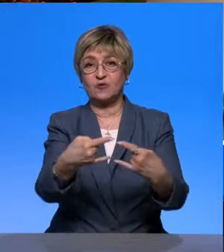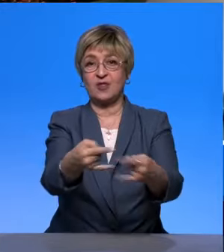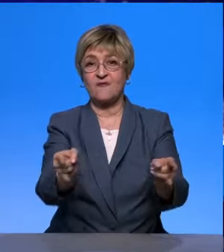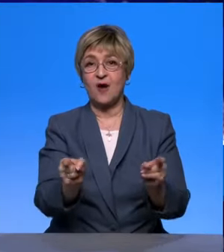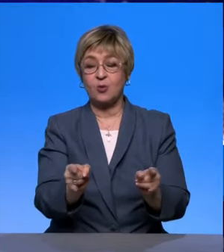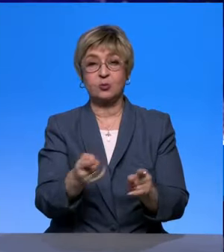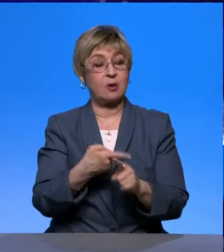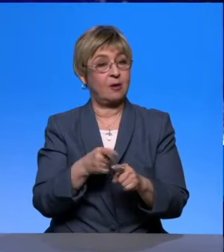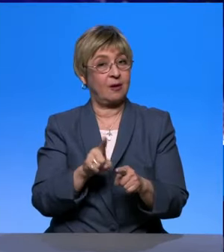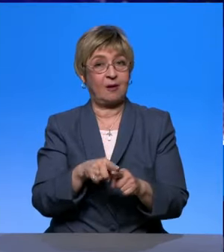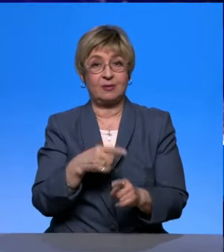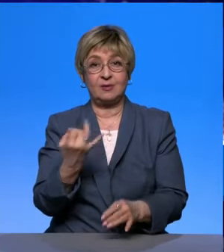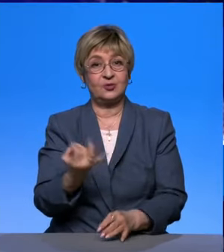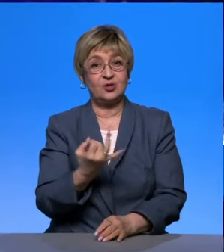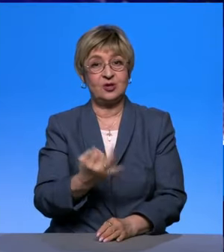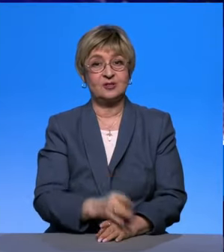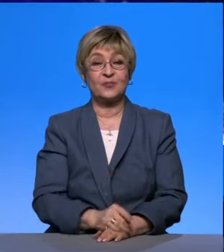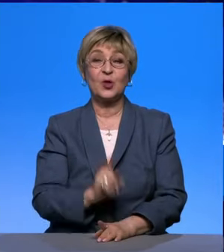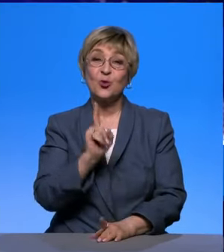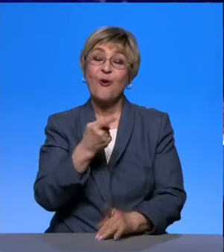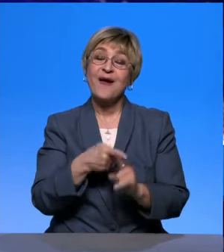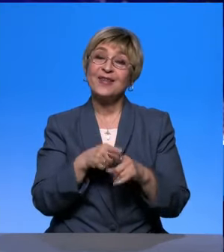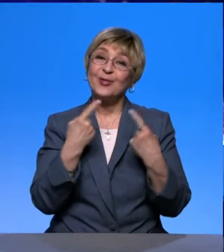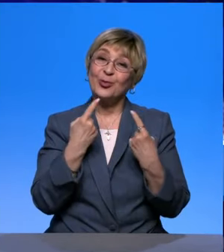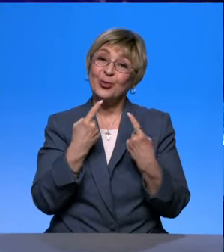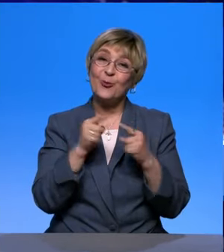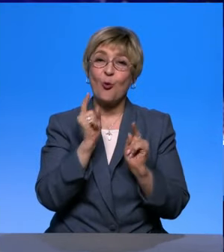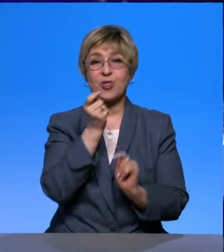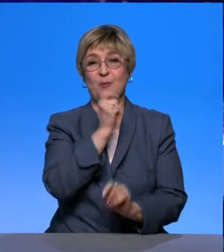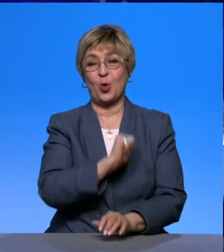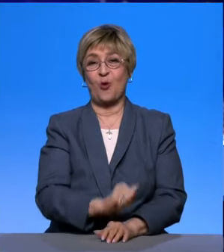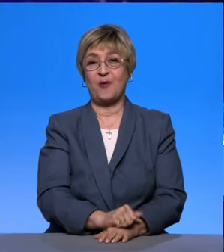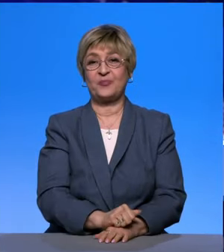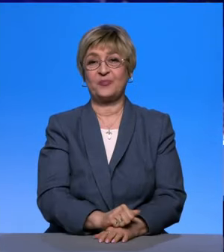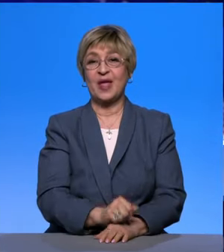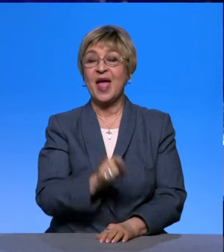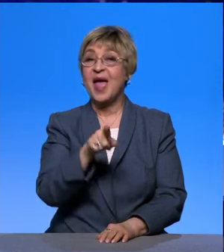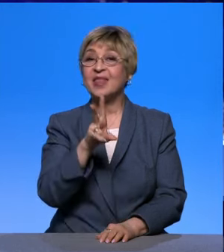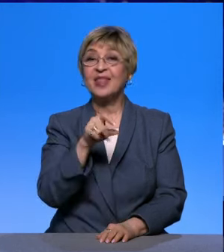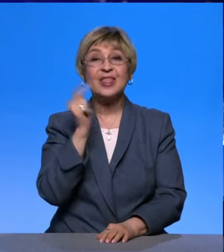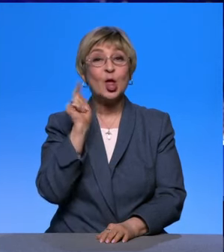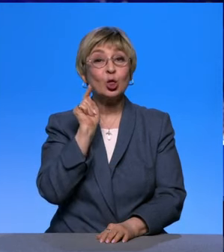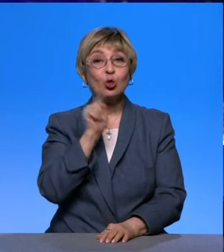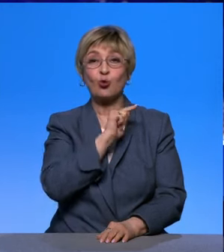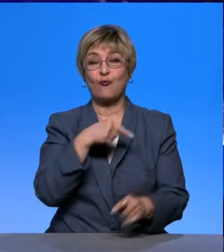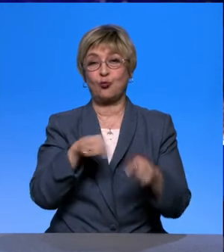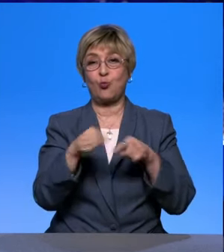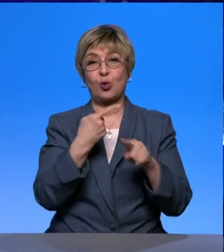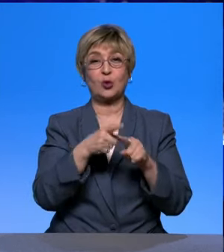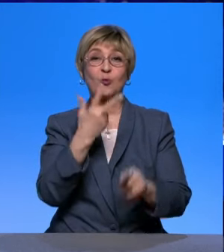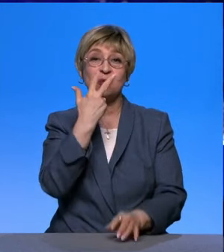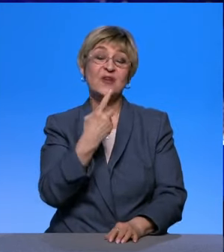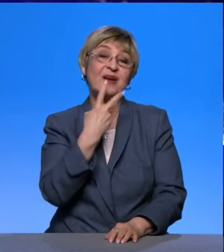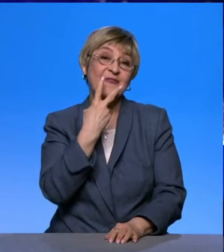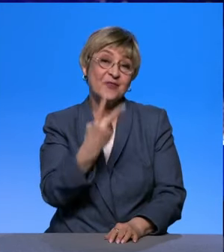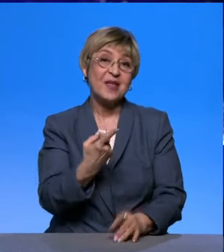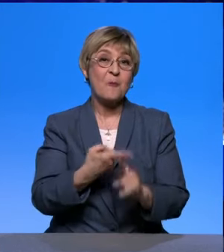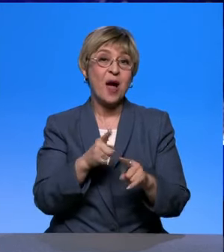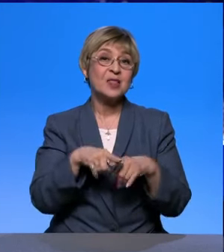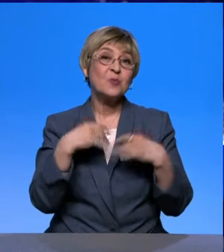забавно. Но это немножко другое, понимаете? Это не тот футбол, который мы привыкли видеть. Вот. Поэтому и